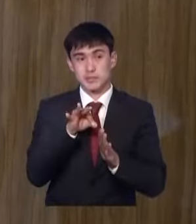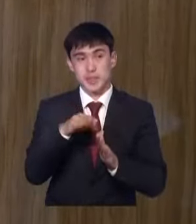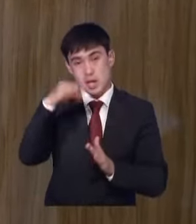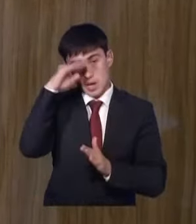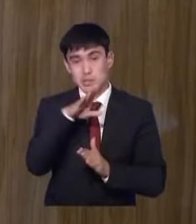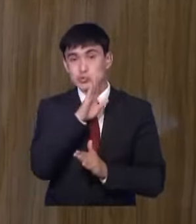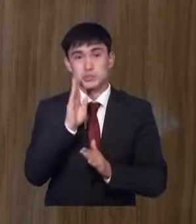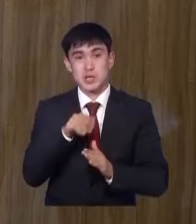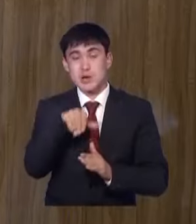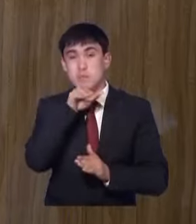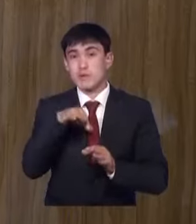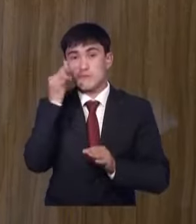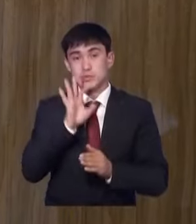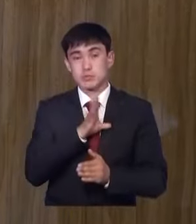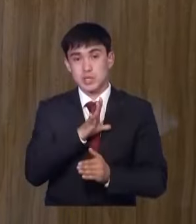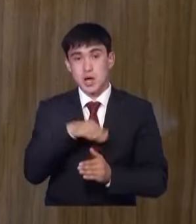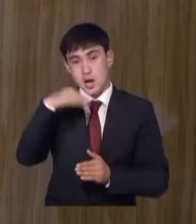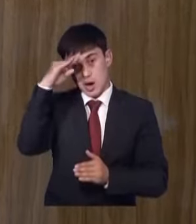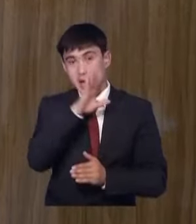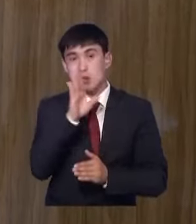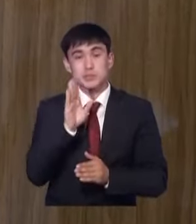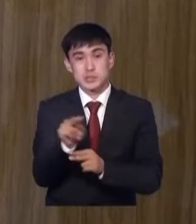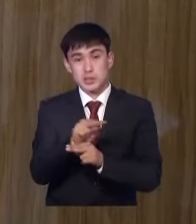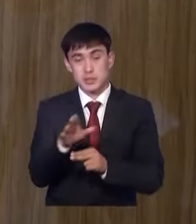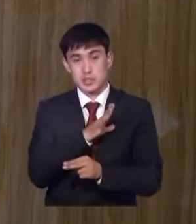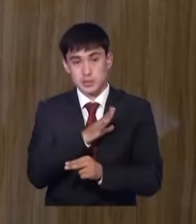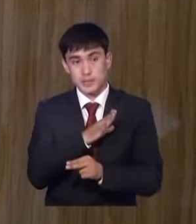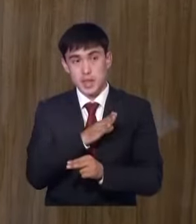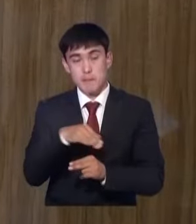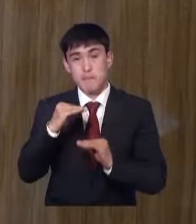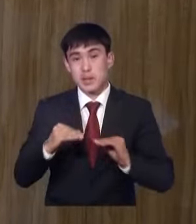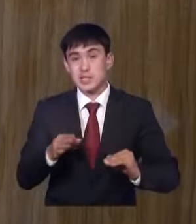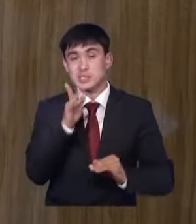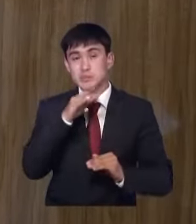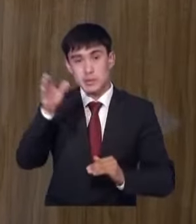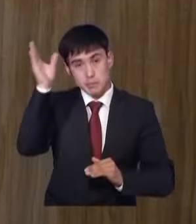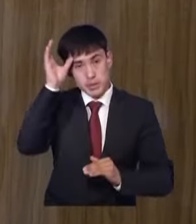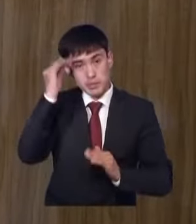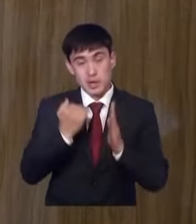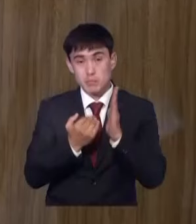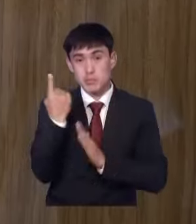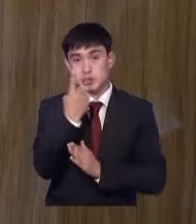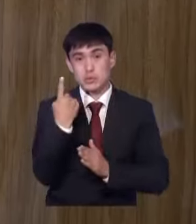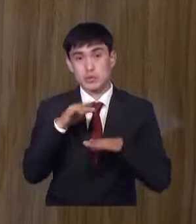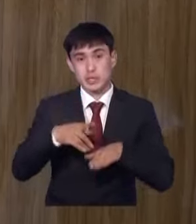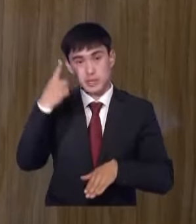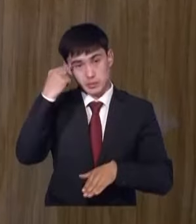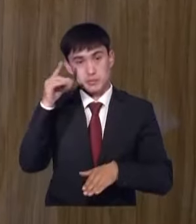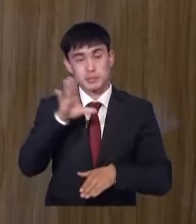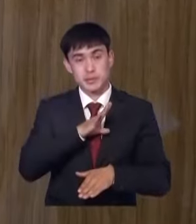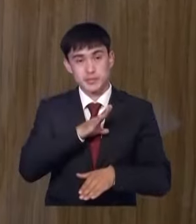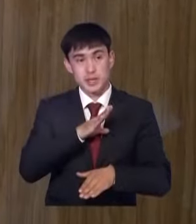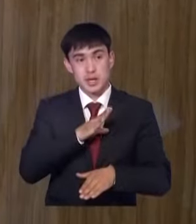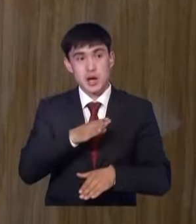Әкем жұмыста білікті маман болды. Анам біздің тәрбиемізбен айналысты. Бала кезімізден білімнің қашанда бірінші орында екенін санамызға